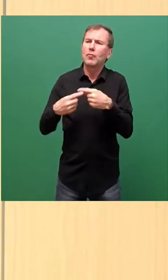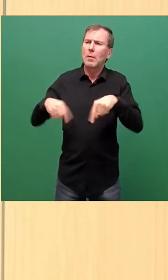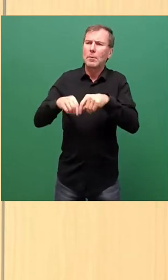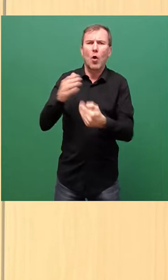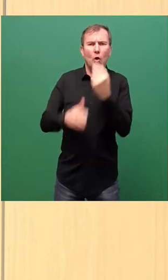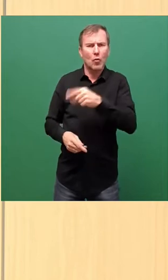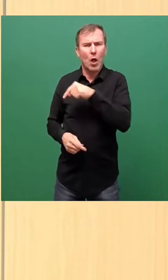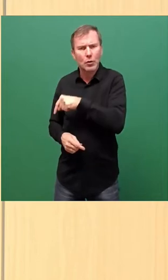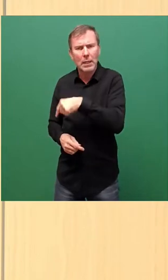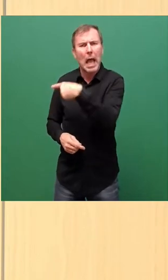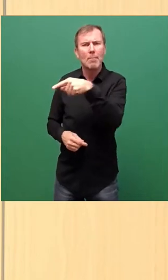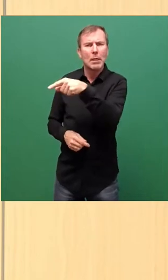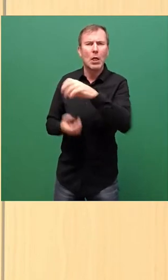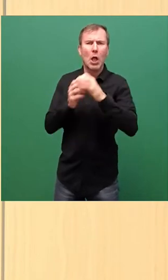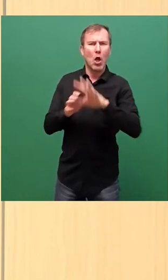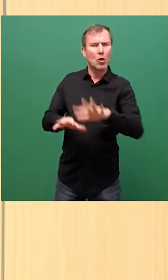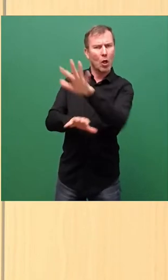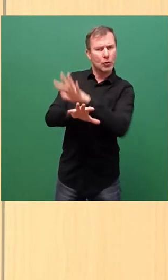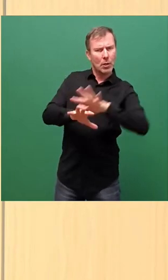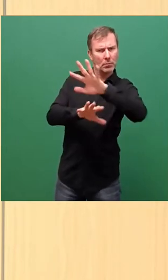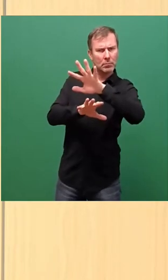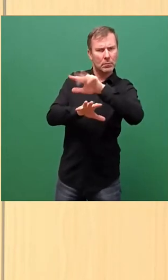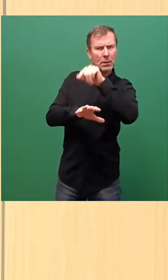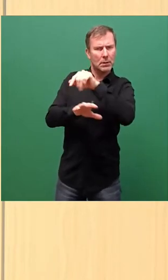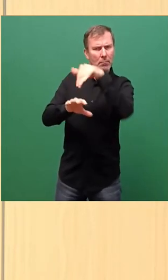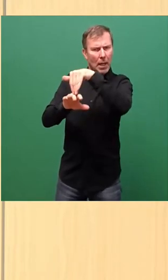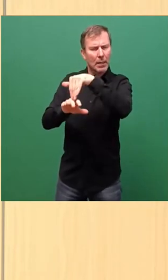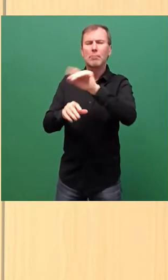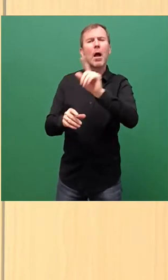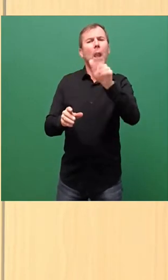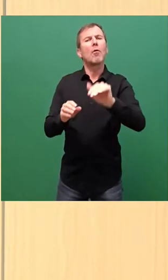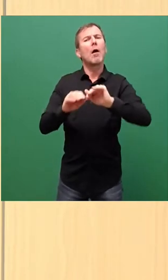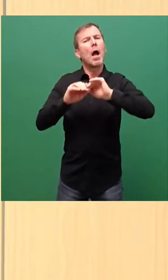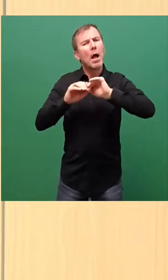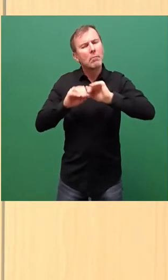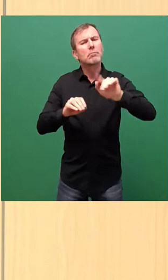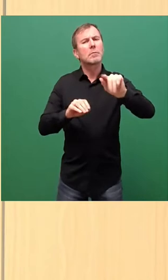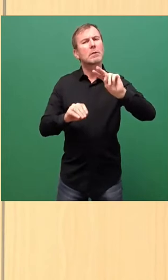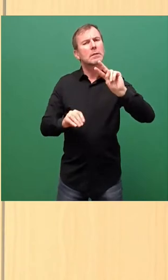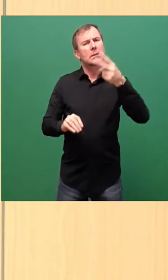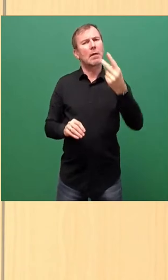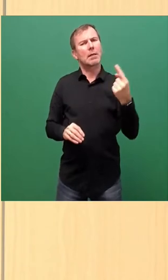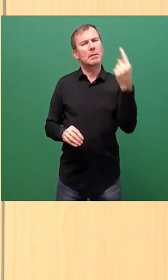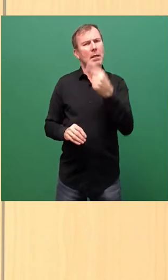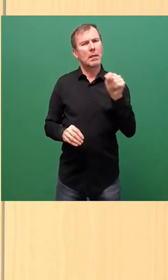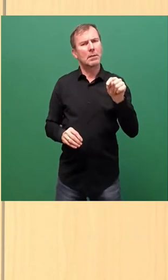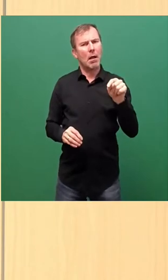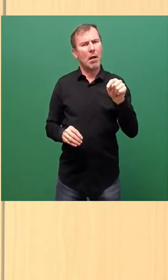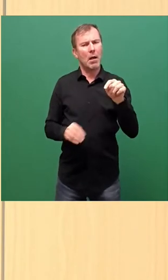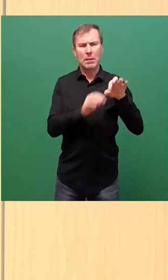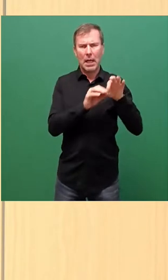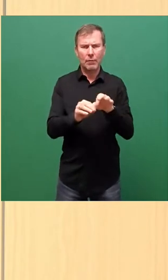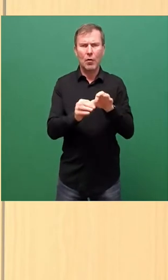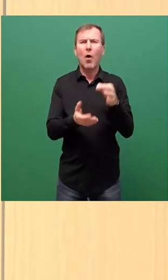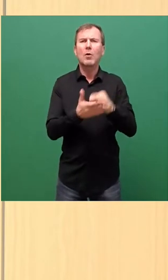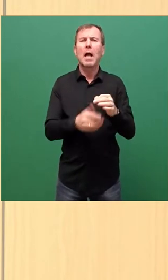Pieschen und Klotzsche in dem Gebiet drin sind, sondern auch explizit ab dem zweiten Jahr der Einführung die Ortschaft Weixdorf, um